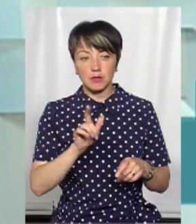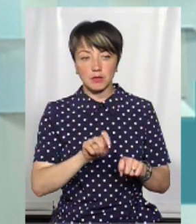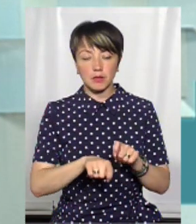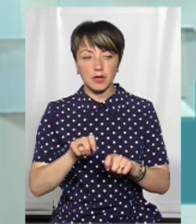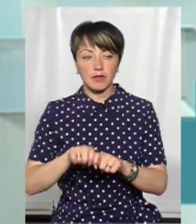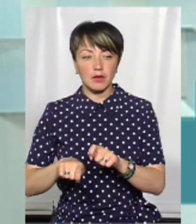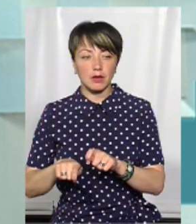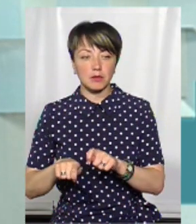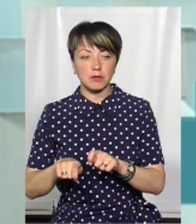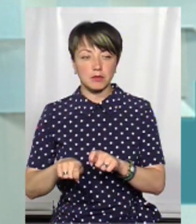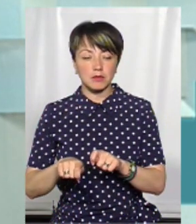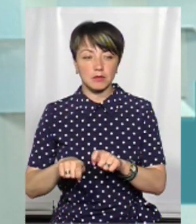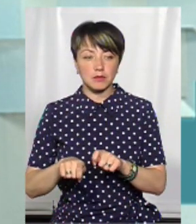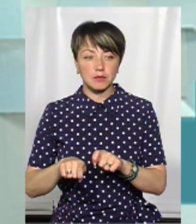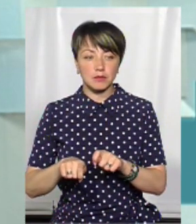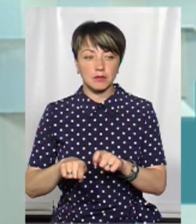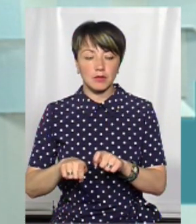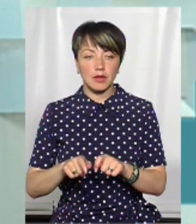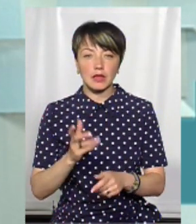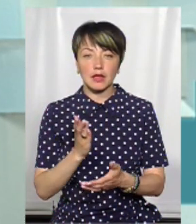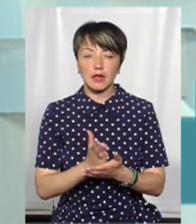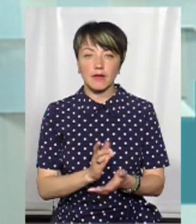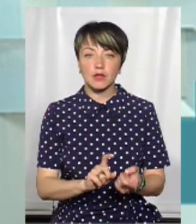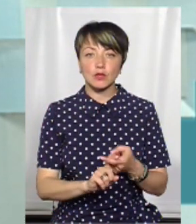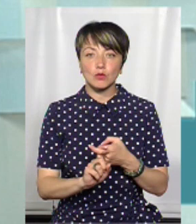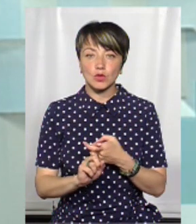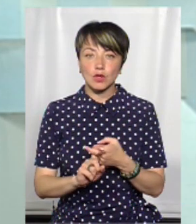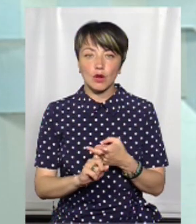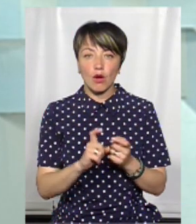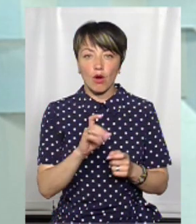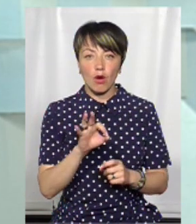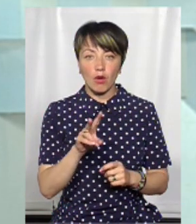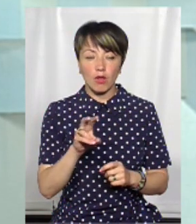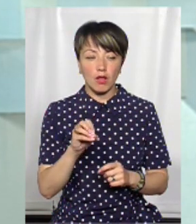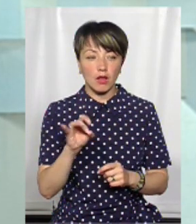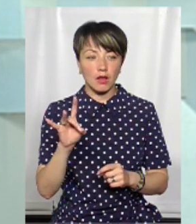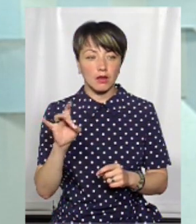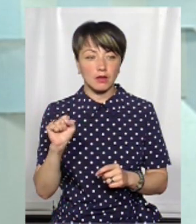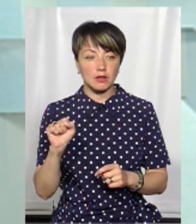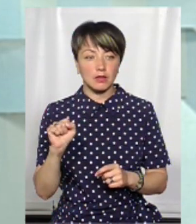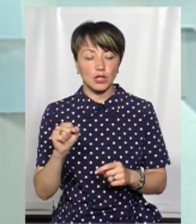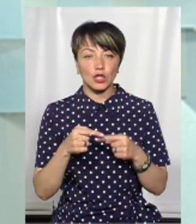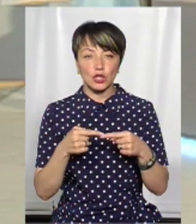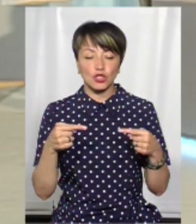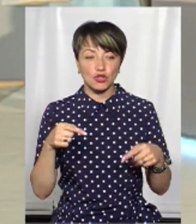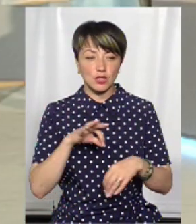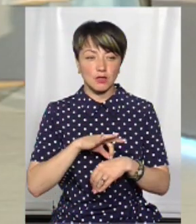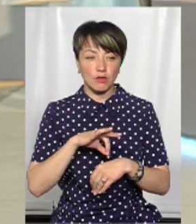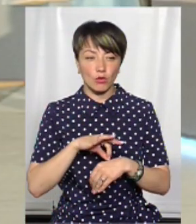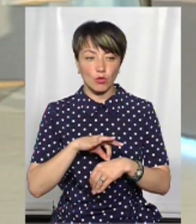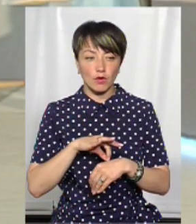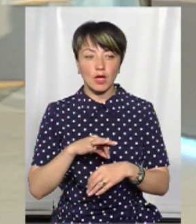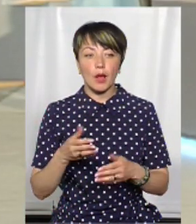соціально-гігієнічний моніторинг на наявність збудників холери і інших вірусологічних